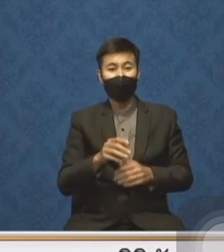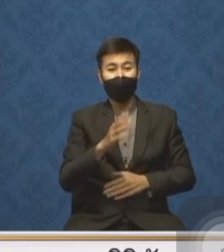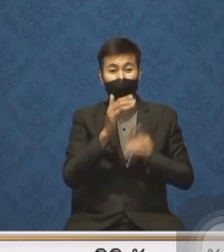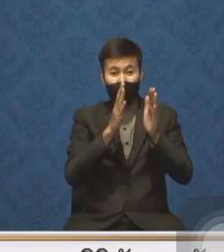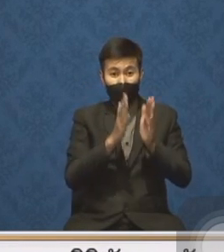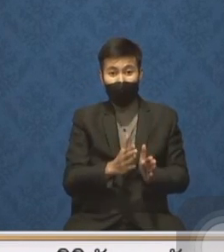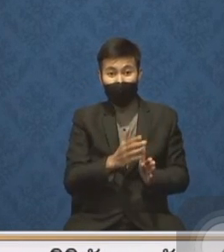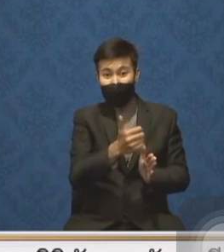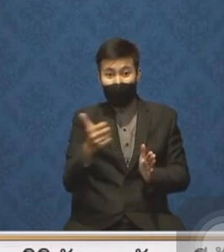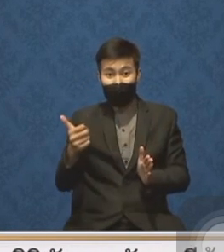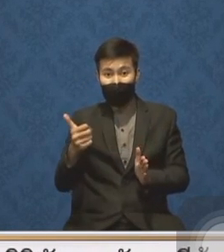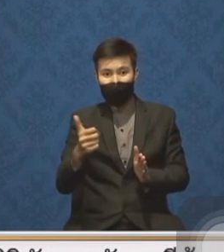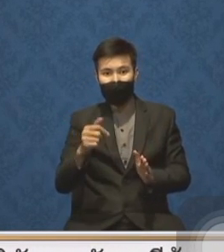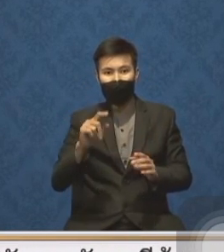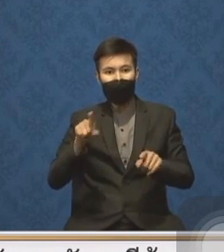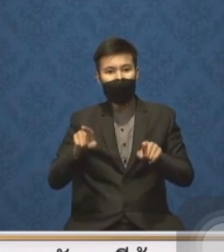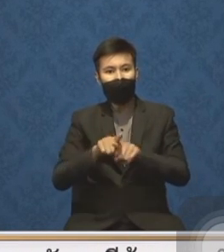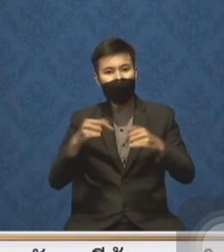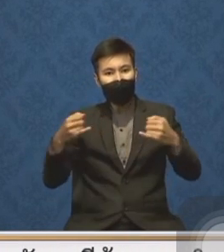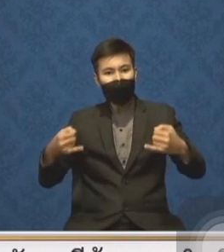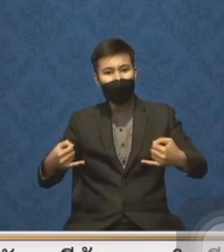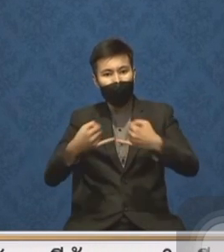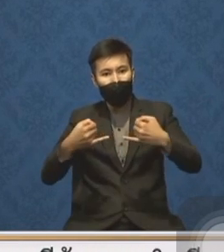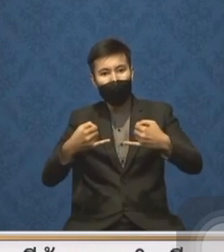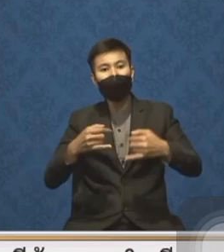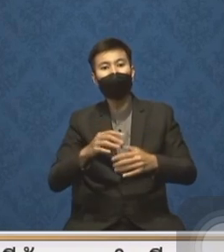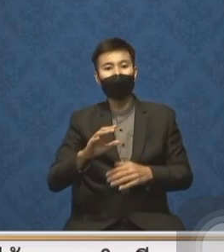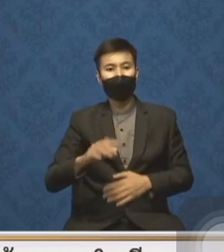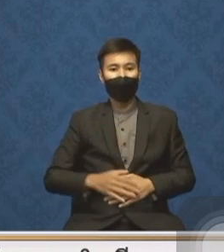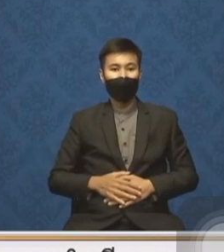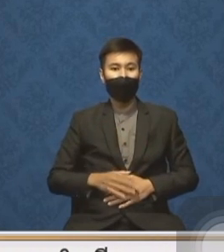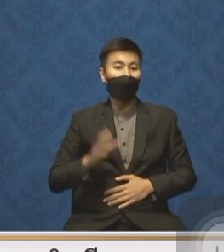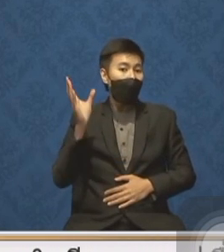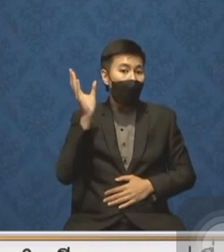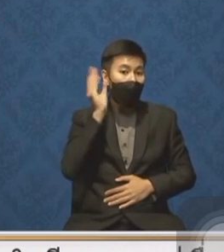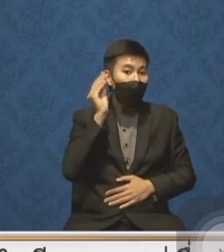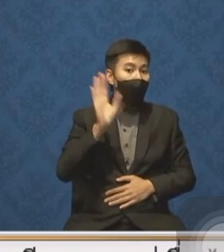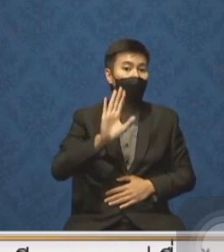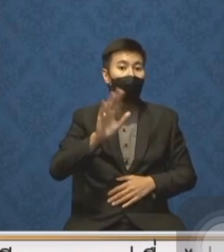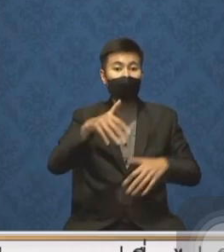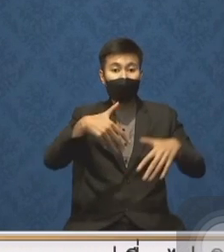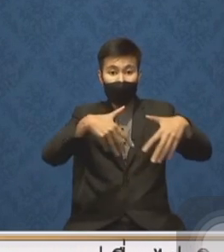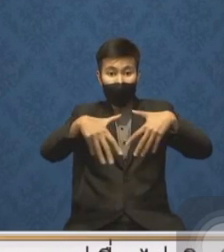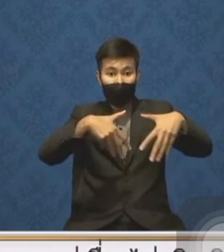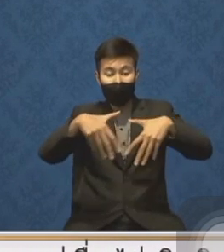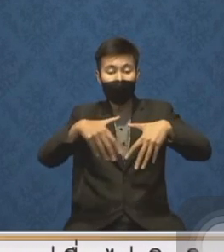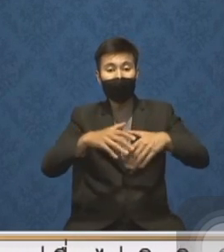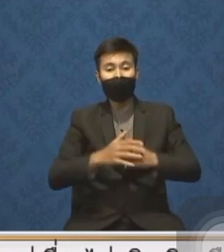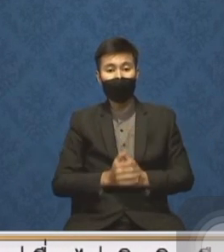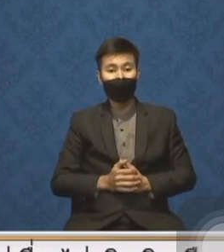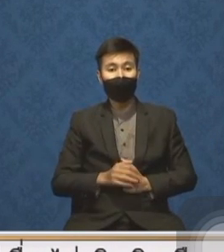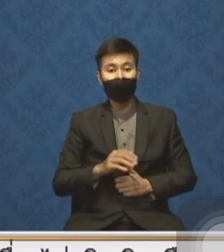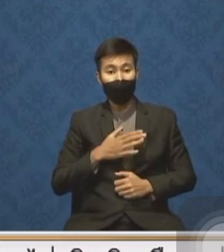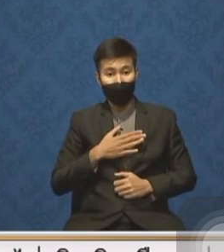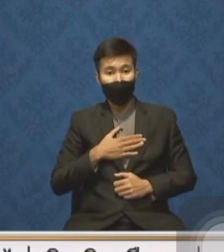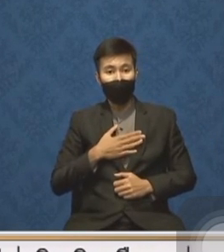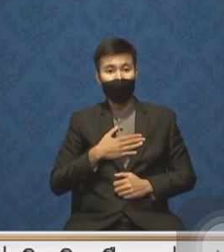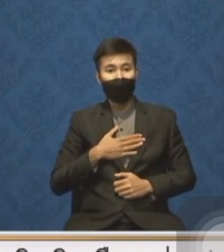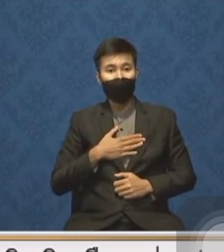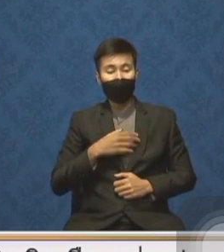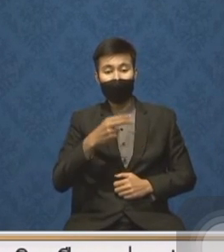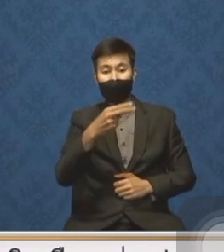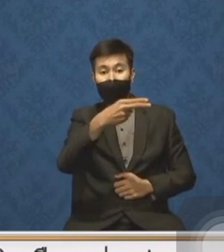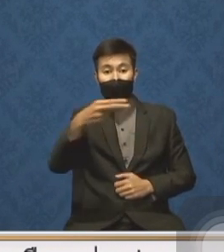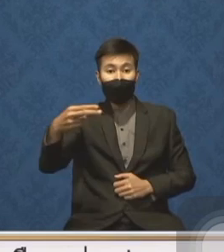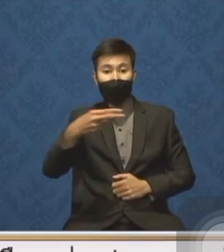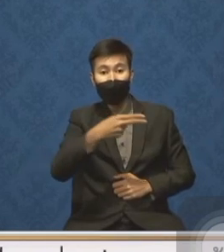และไม่รับฟังประชาชนผมอยากจะขอใช้ประโยคหนึ่งนะครับท่านประธานครับเป็นประ